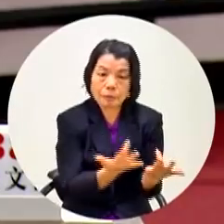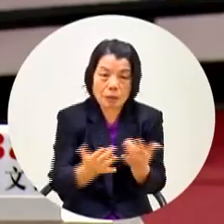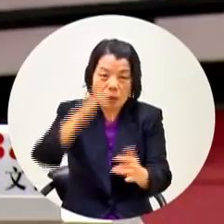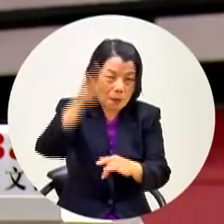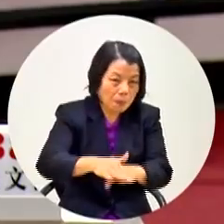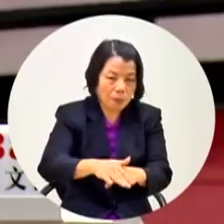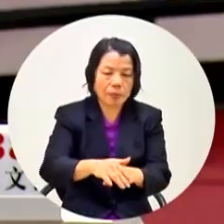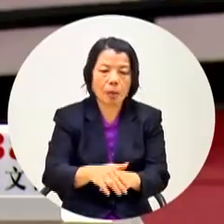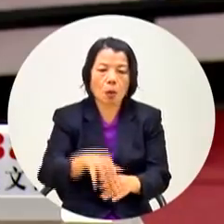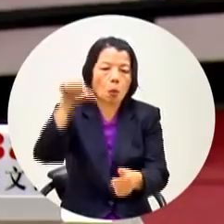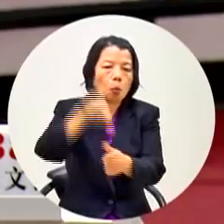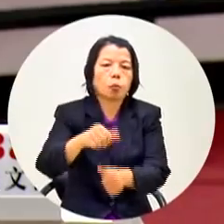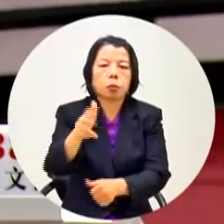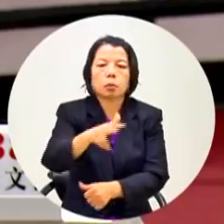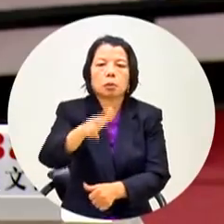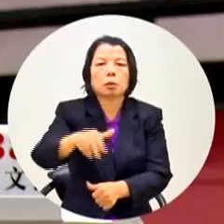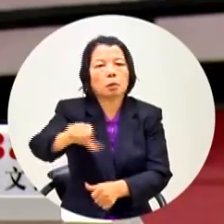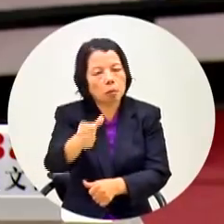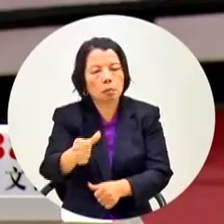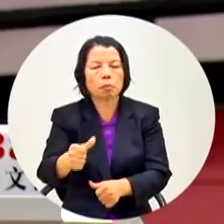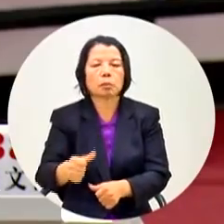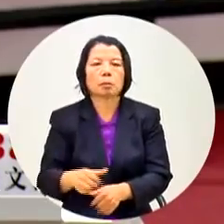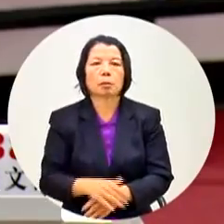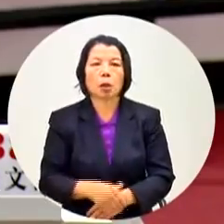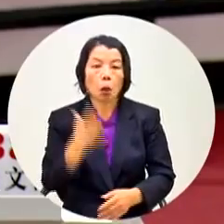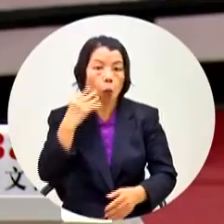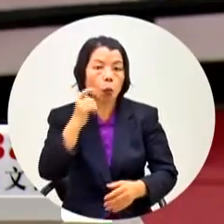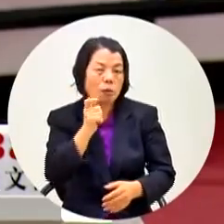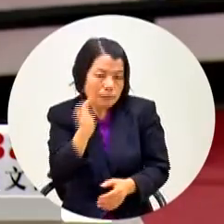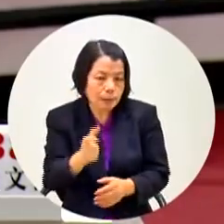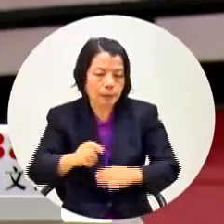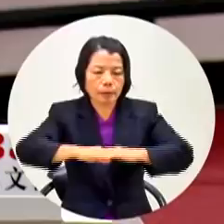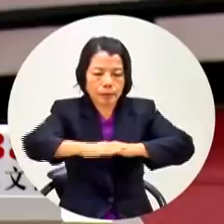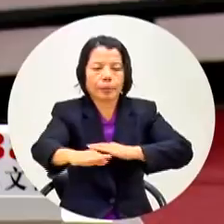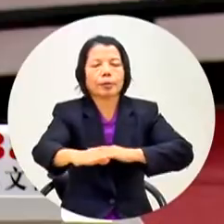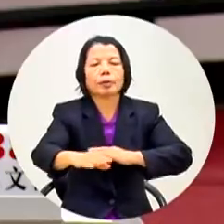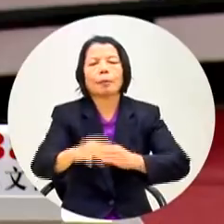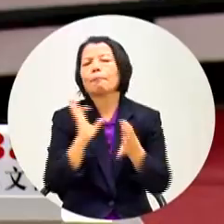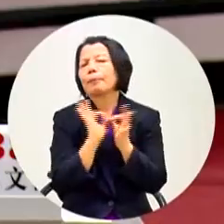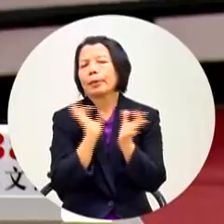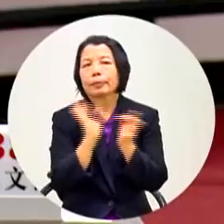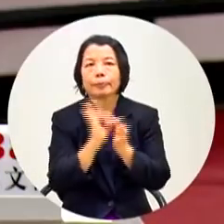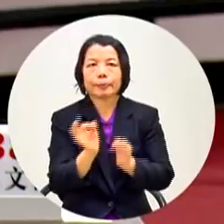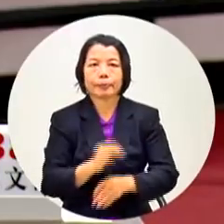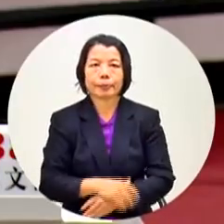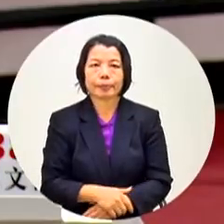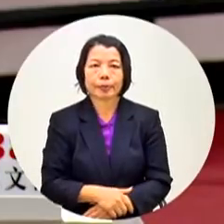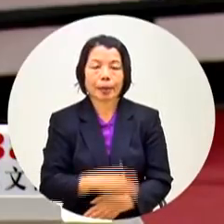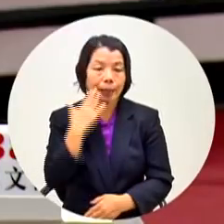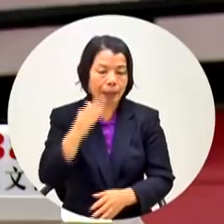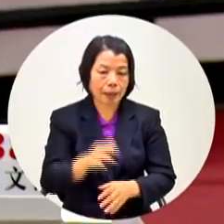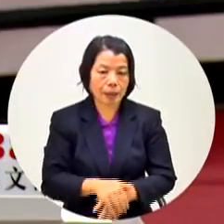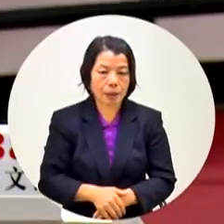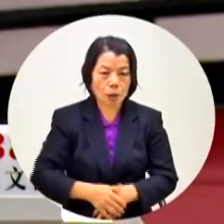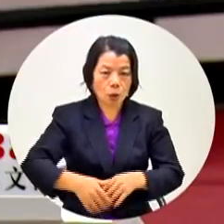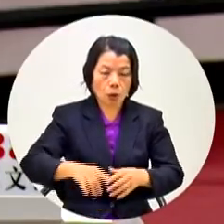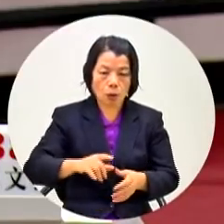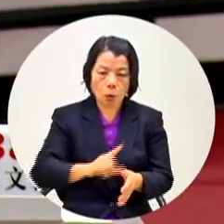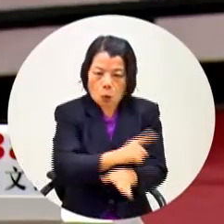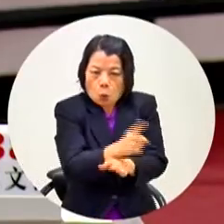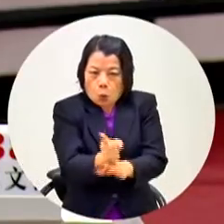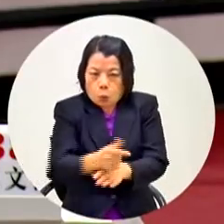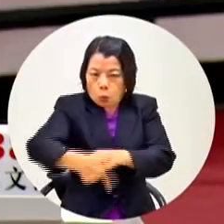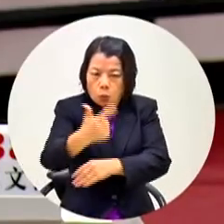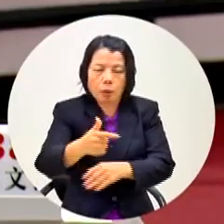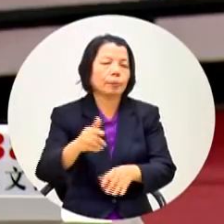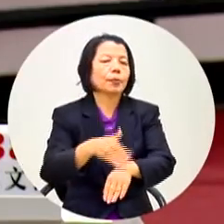的一个，不是没有这样的问题，车来当然要大家互相让，而且它车速不会很快那这是一个文化，要一点时间容许大家有